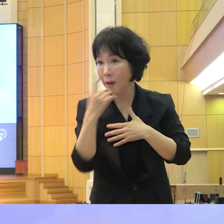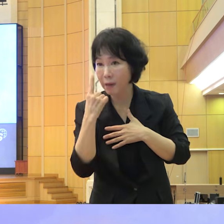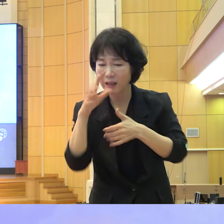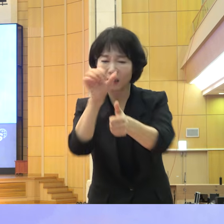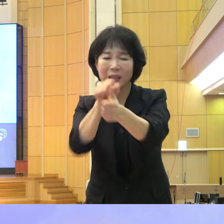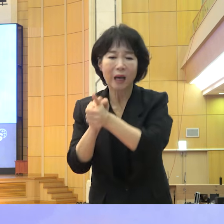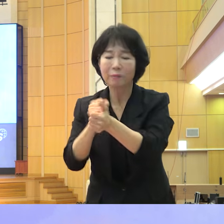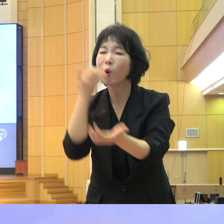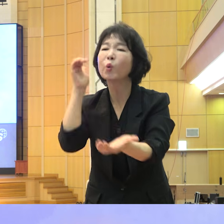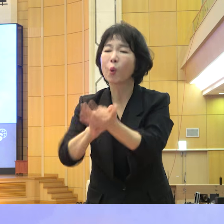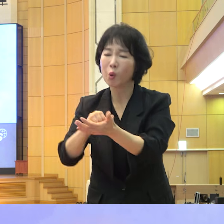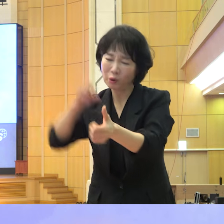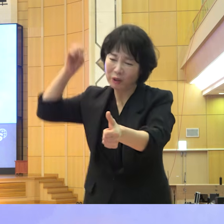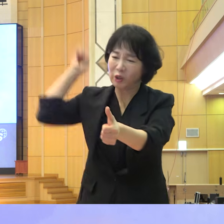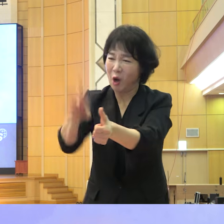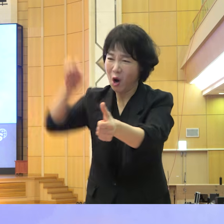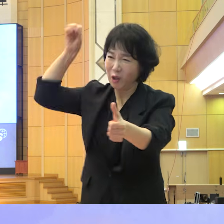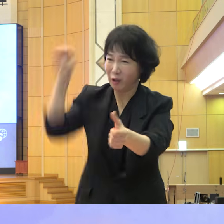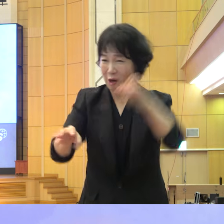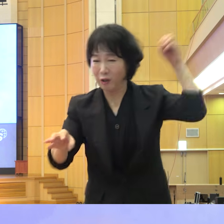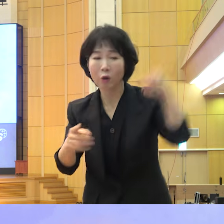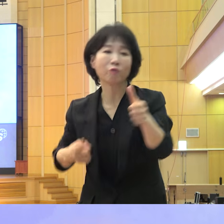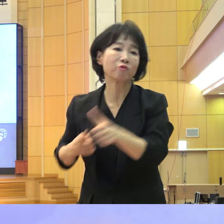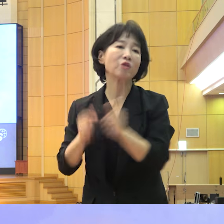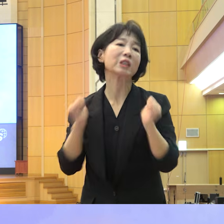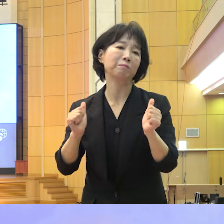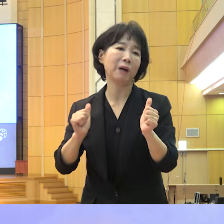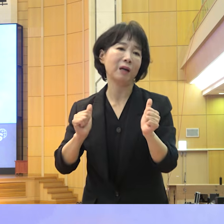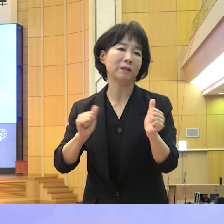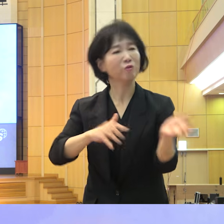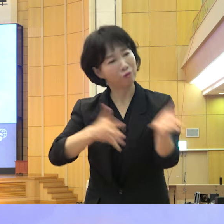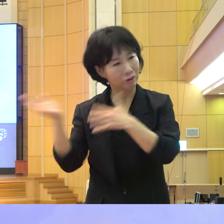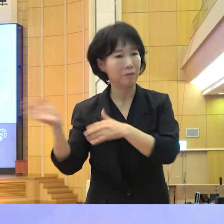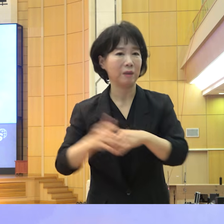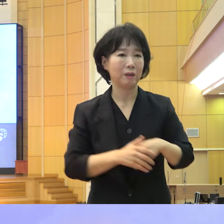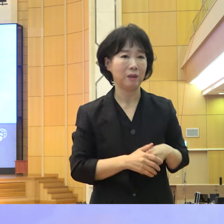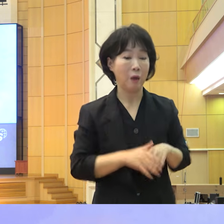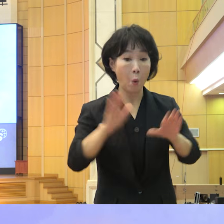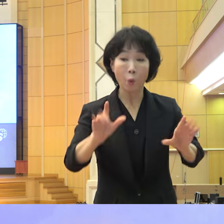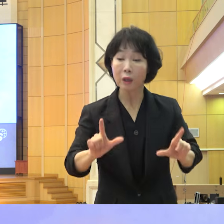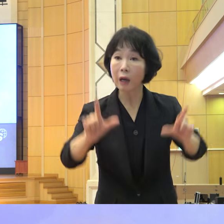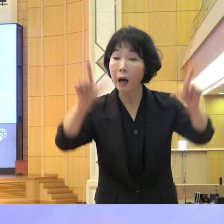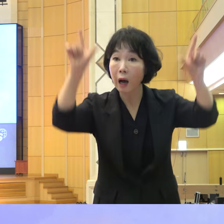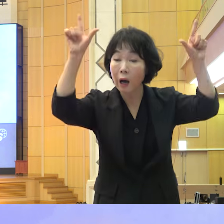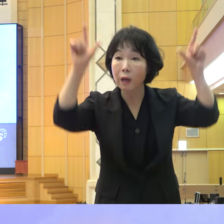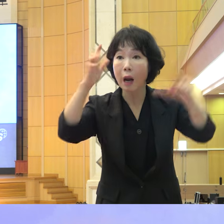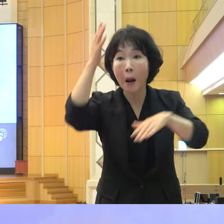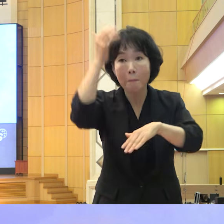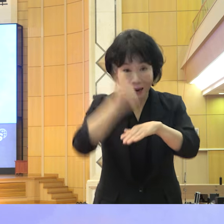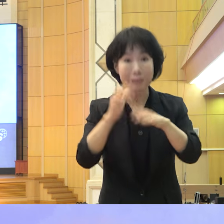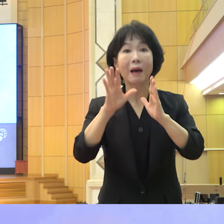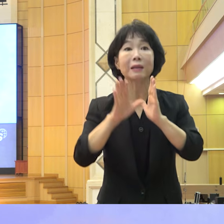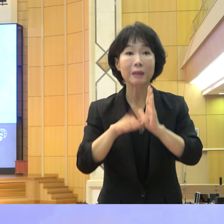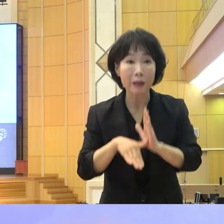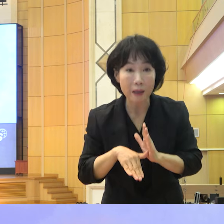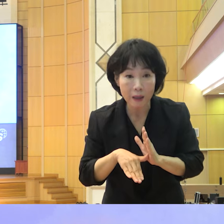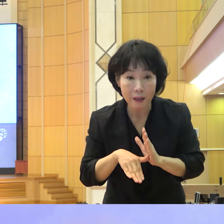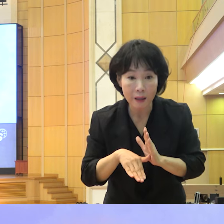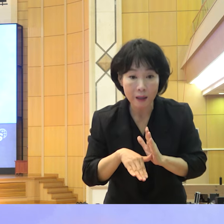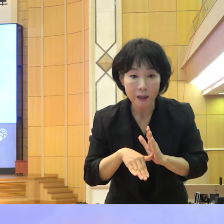죽였어. 심판해버렸다는 뜻이죠. 그럼 이제 마지막 때, 오늘날 이 시대의 마지막